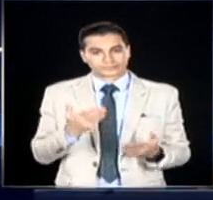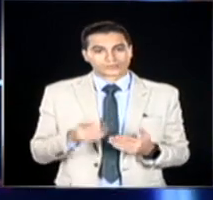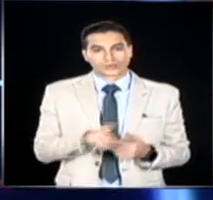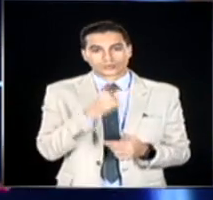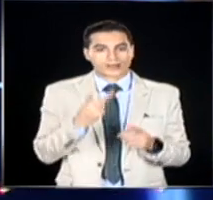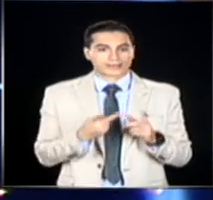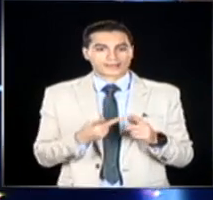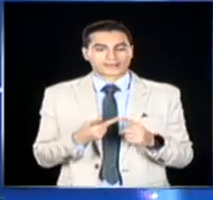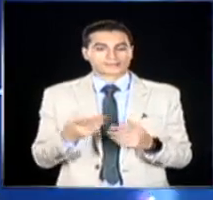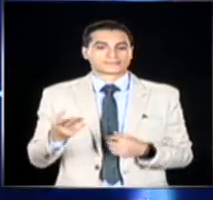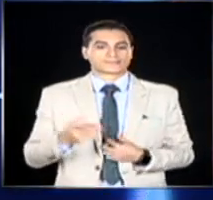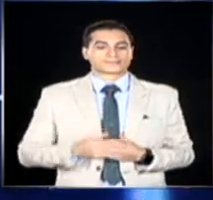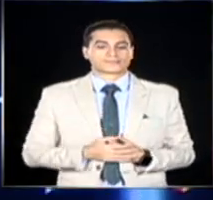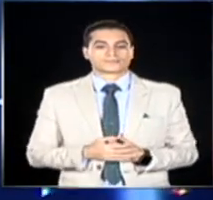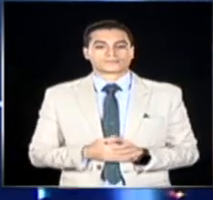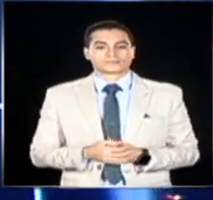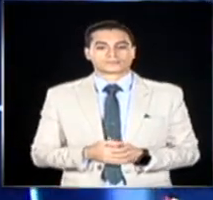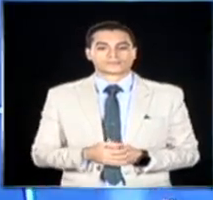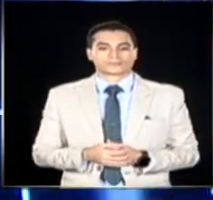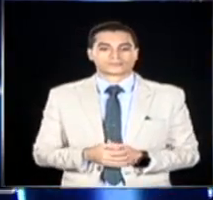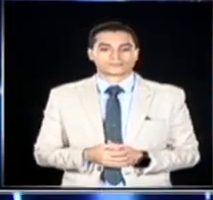سؤال الثاني،